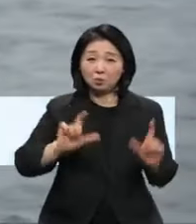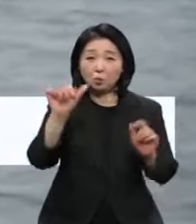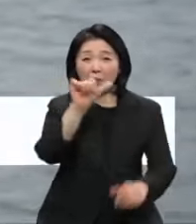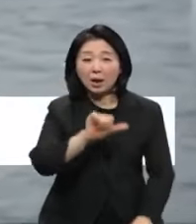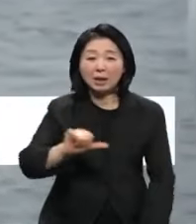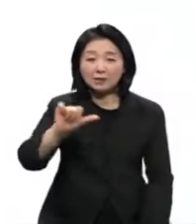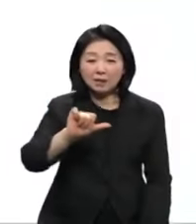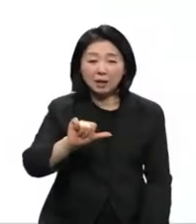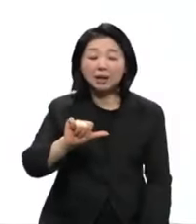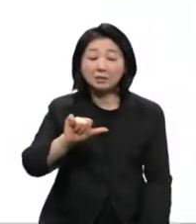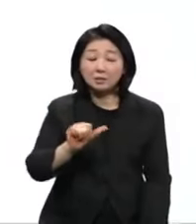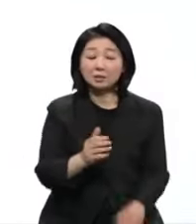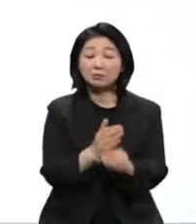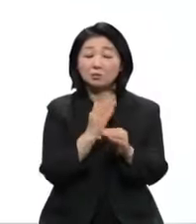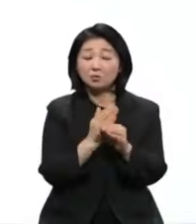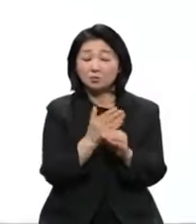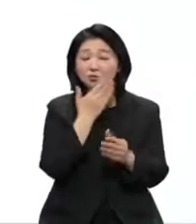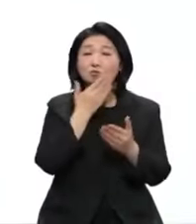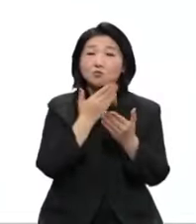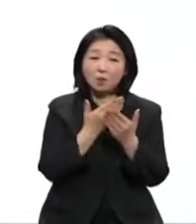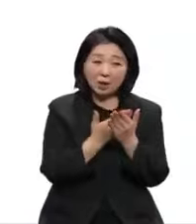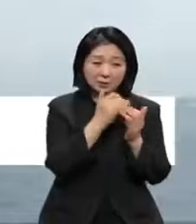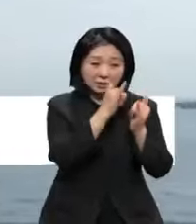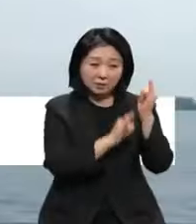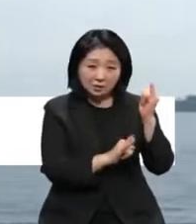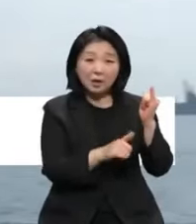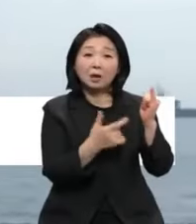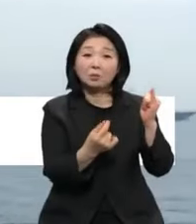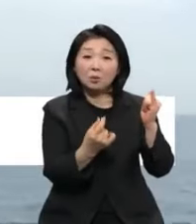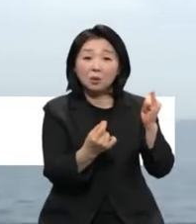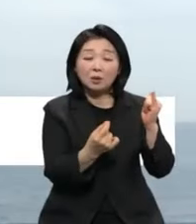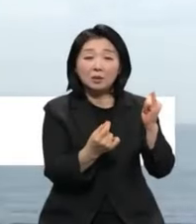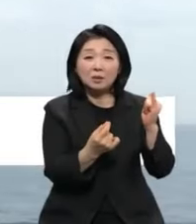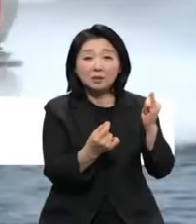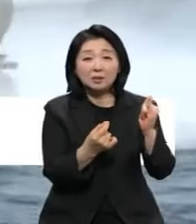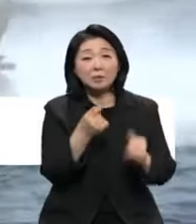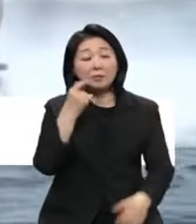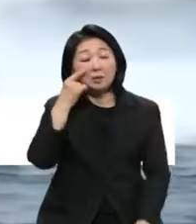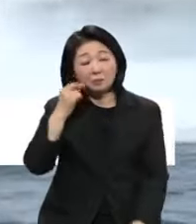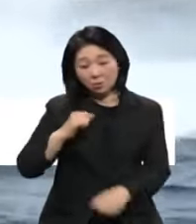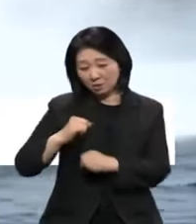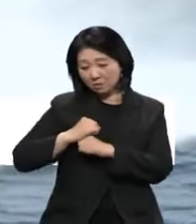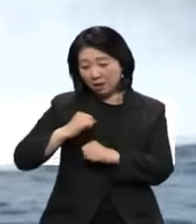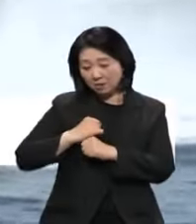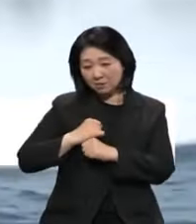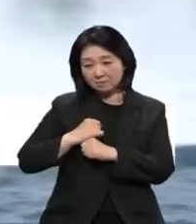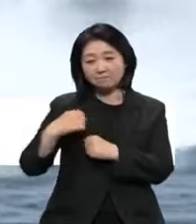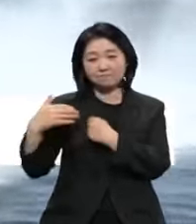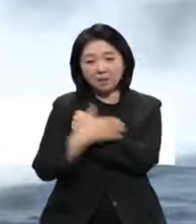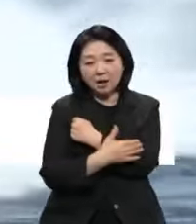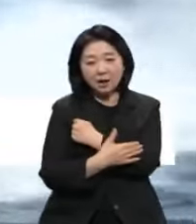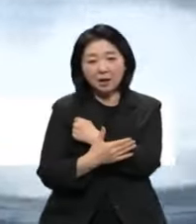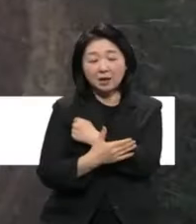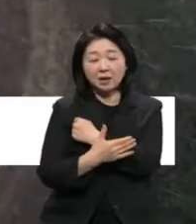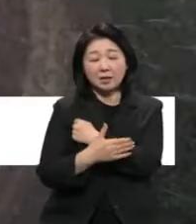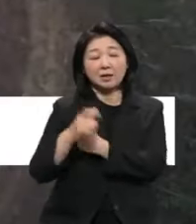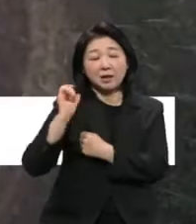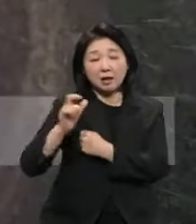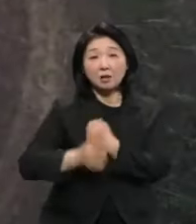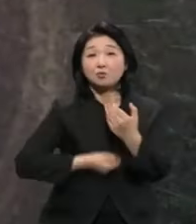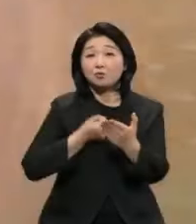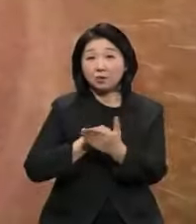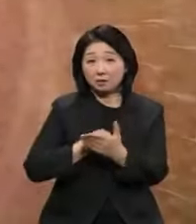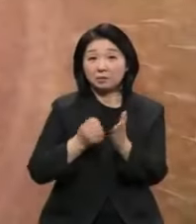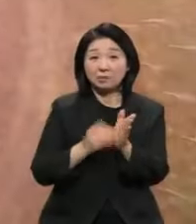전환점에 직면해 있다고 진단한 뒤 일본이 방위 역량을 근본적으로 강화하는 결정을 내린 이유라고 말했습니다.